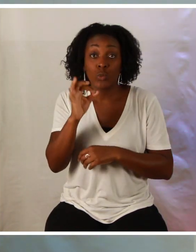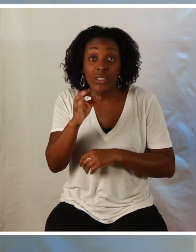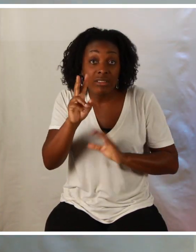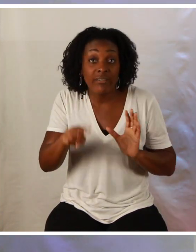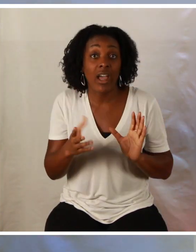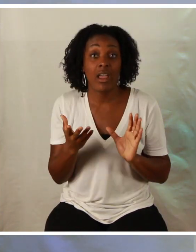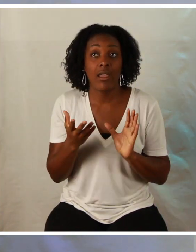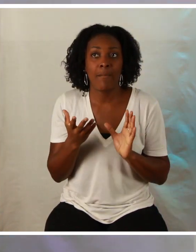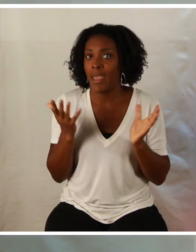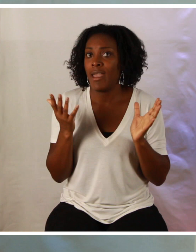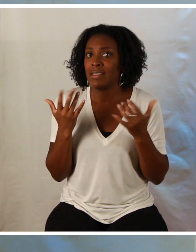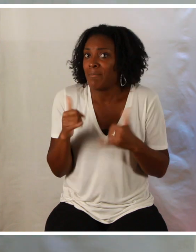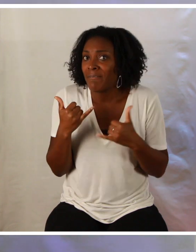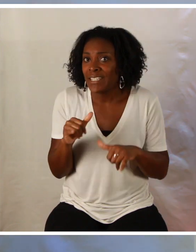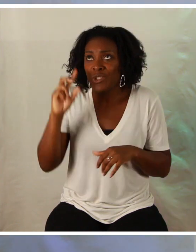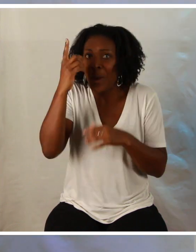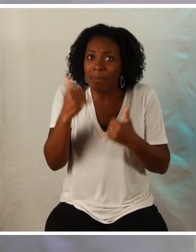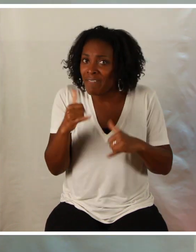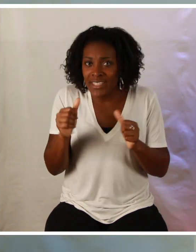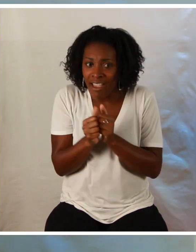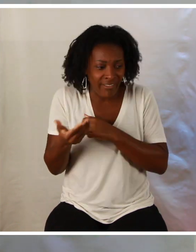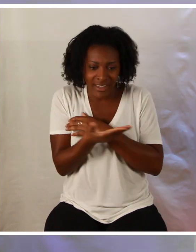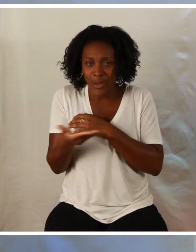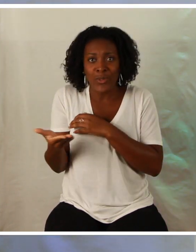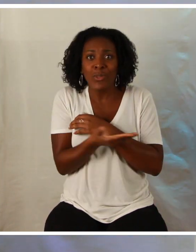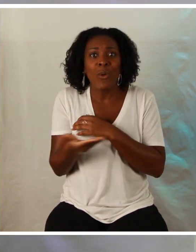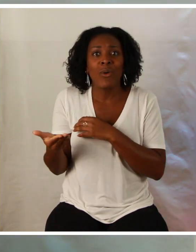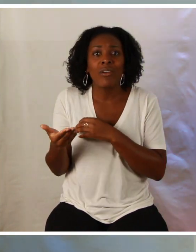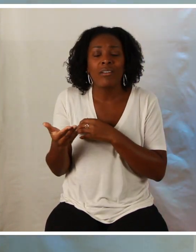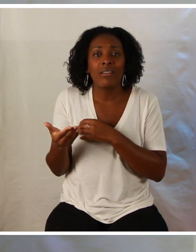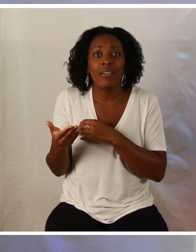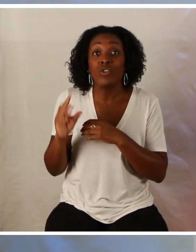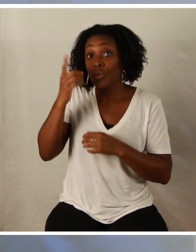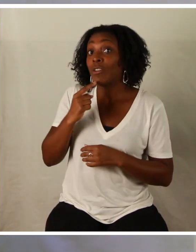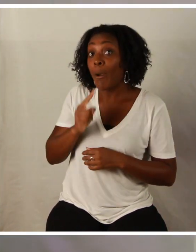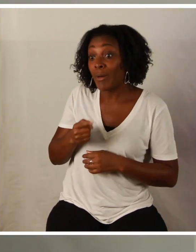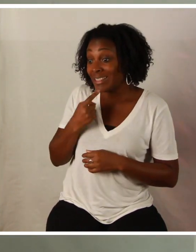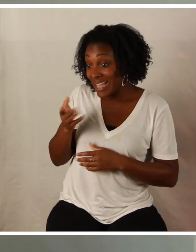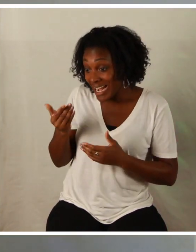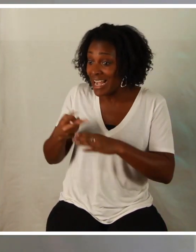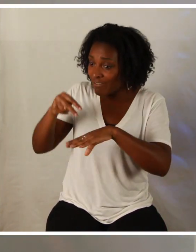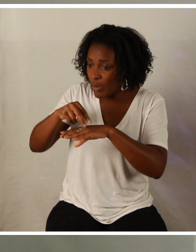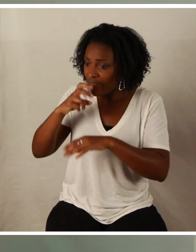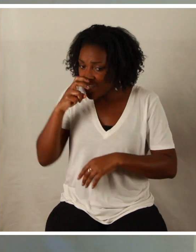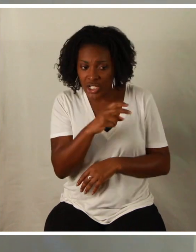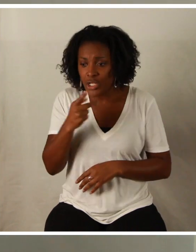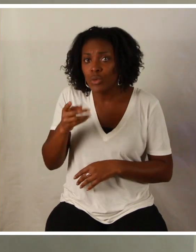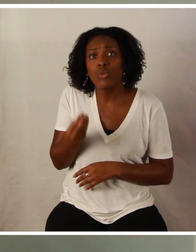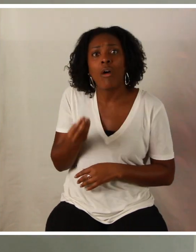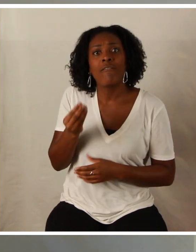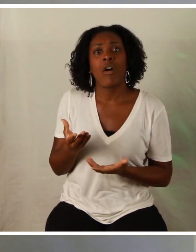fils, la Bible nous dit au verset 18, et on l'a lu, Dieu va te donner un ordre en disant « Lève-toi, saisis la main de